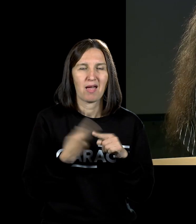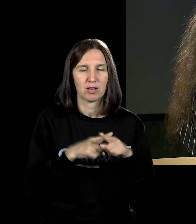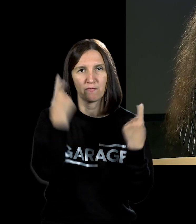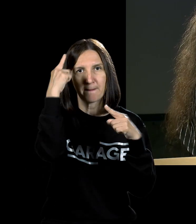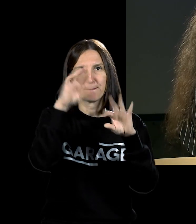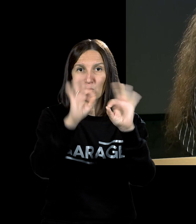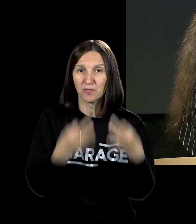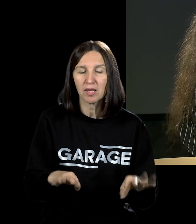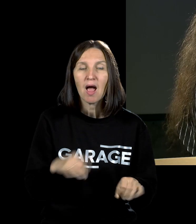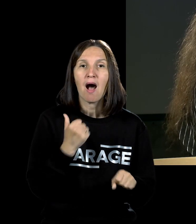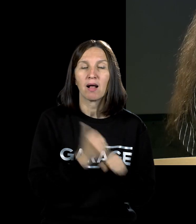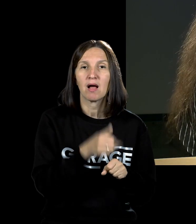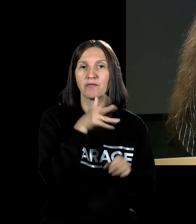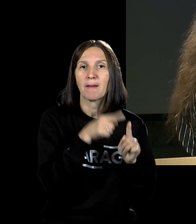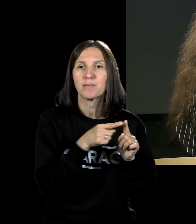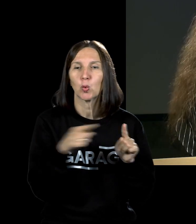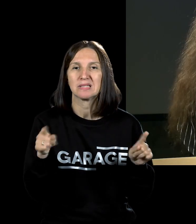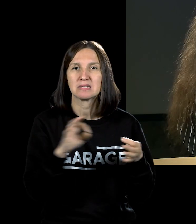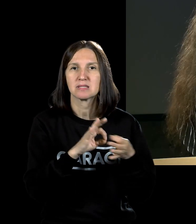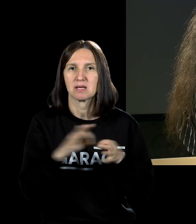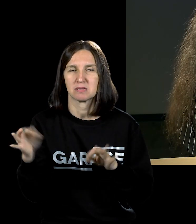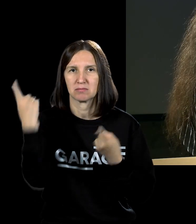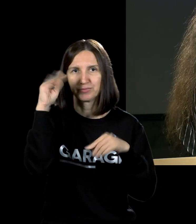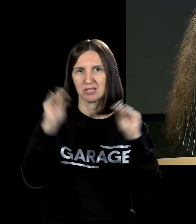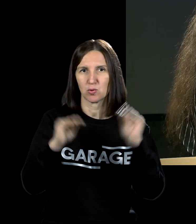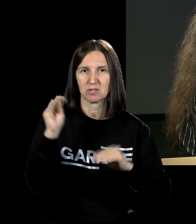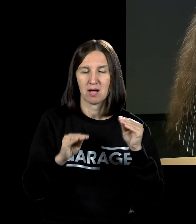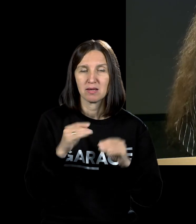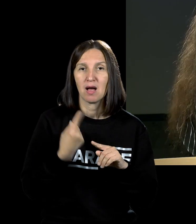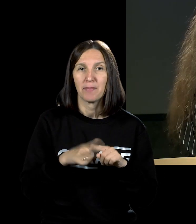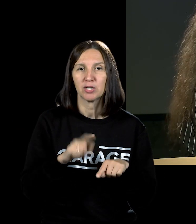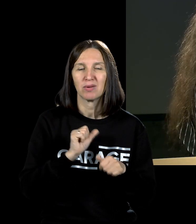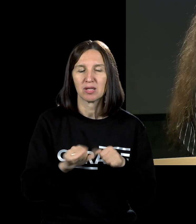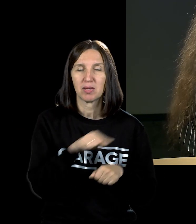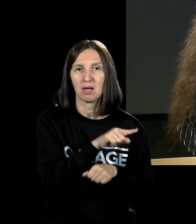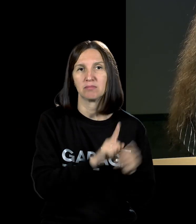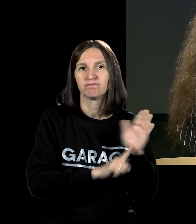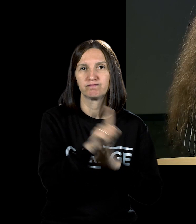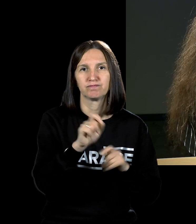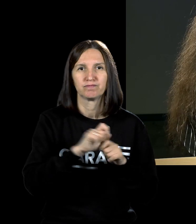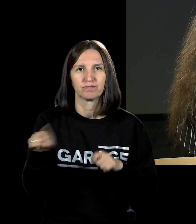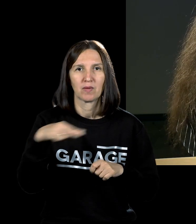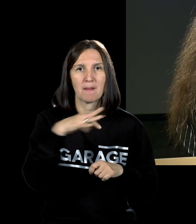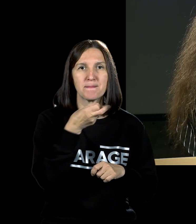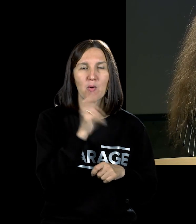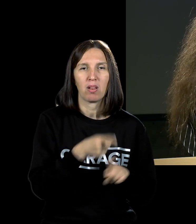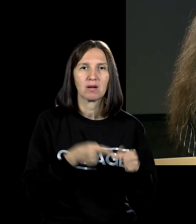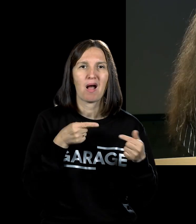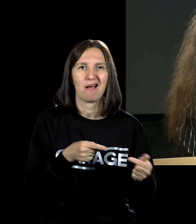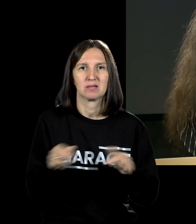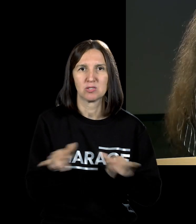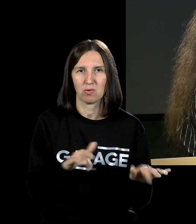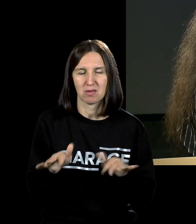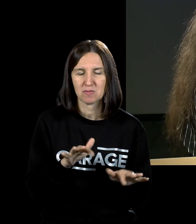ее создания. И именно поэтому с Полока начинается акционизм в каком-то смысле. И здесь это